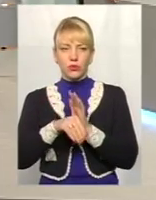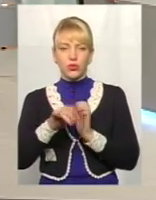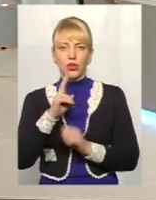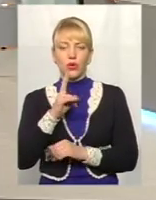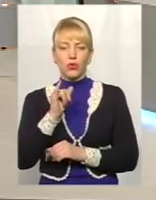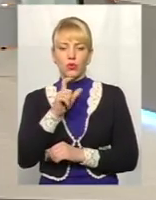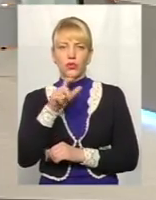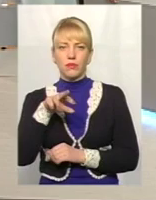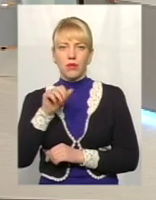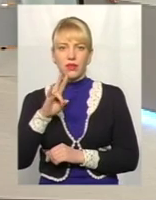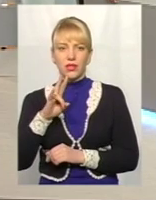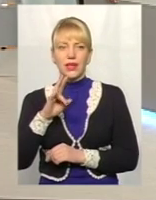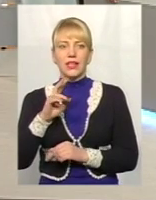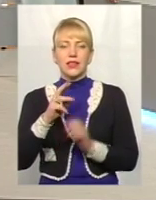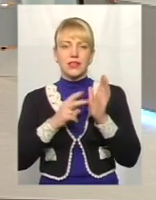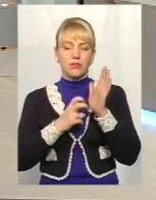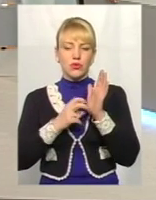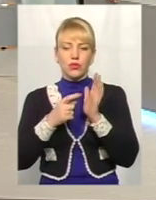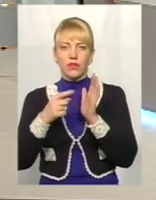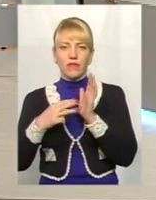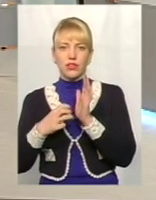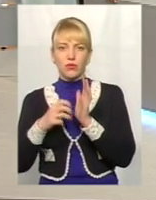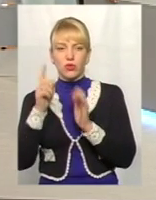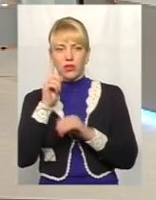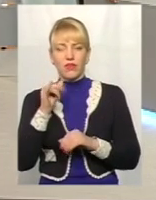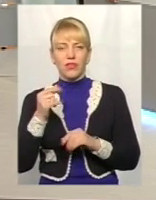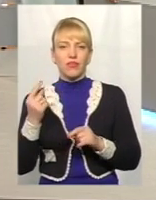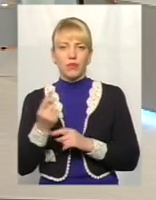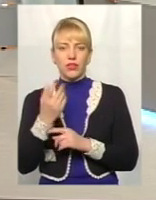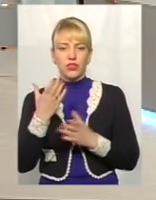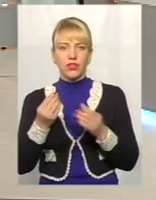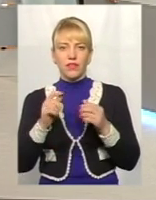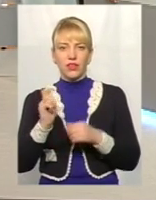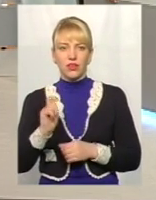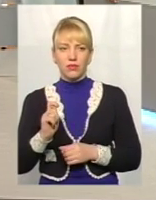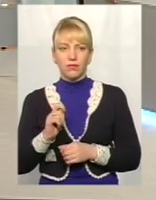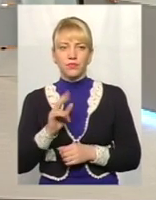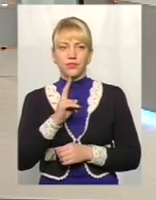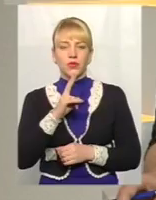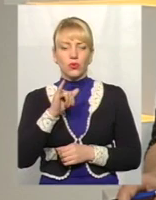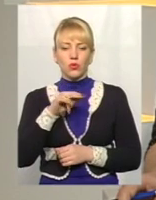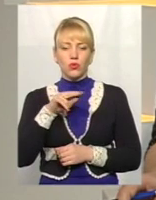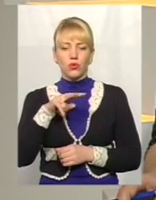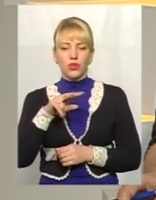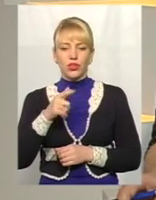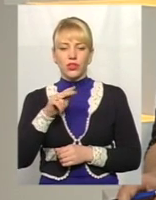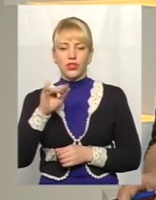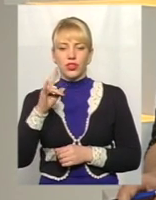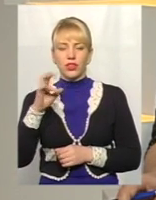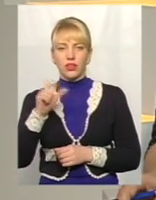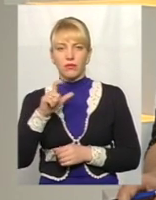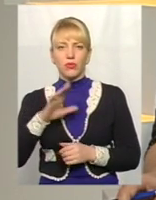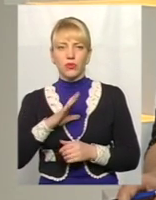Кузьміні 700-800 євреїв, і в перші дні війни, і в Кульчинах було